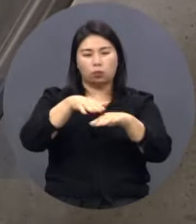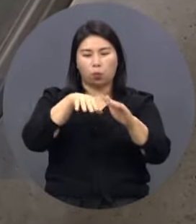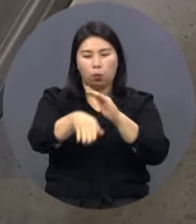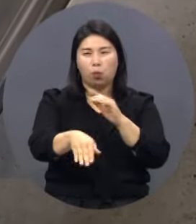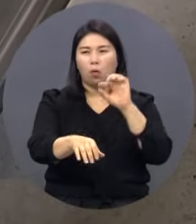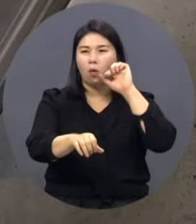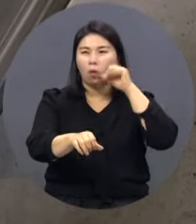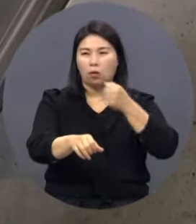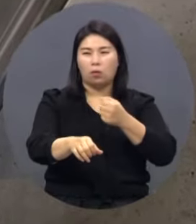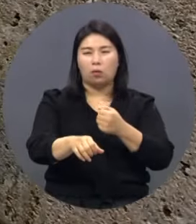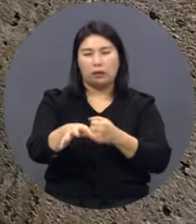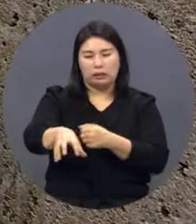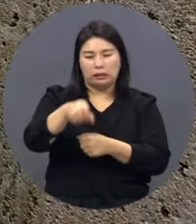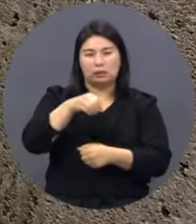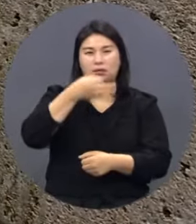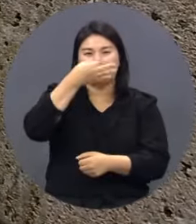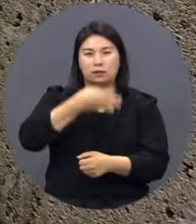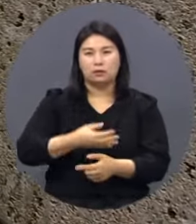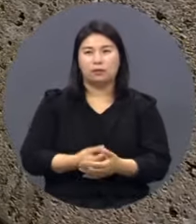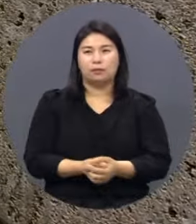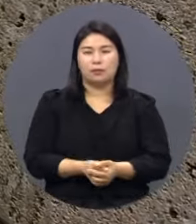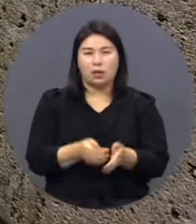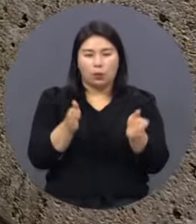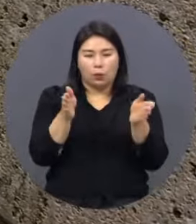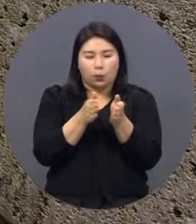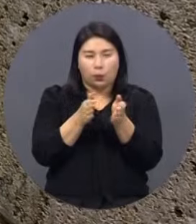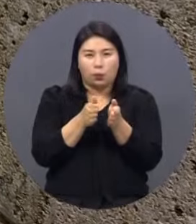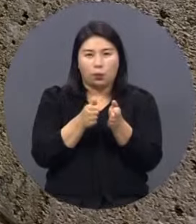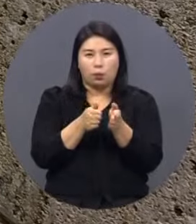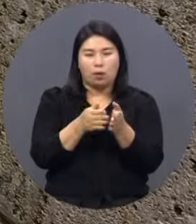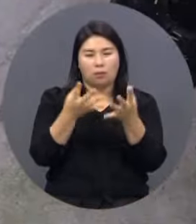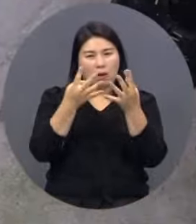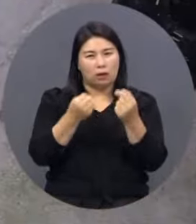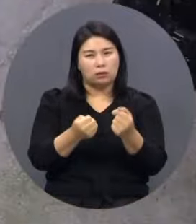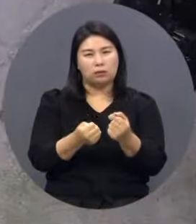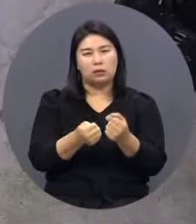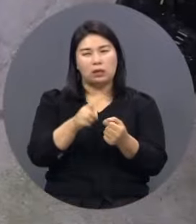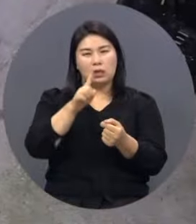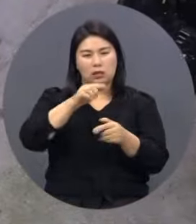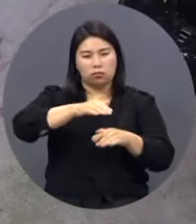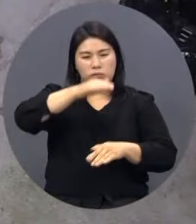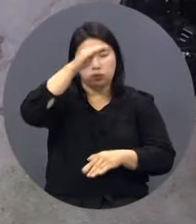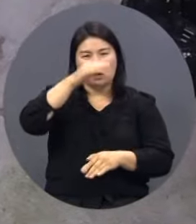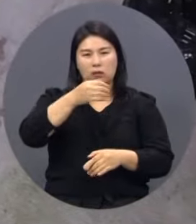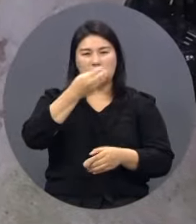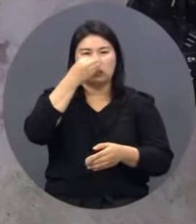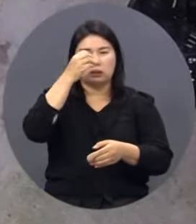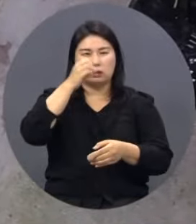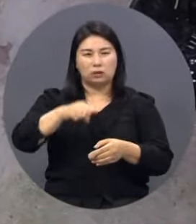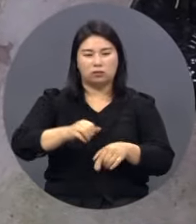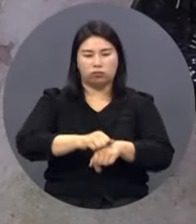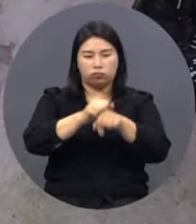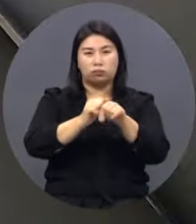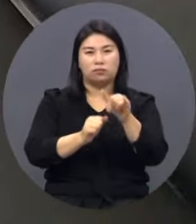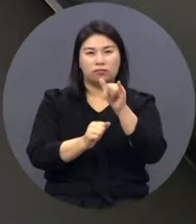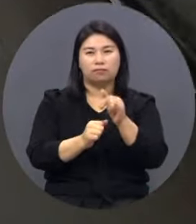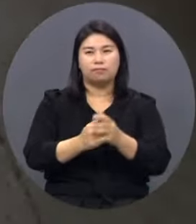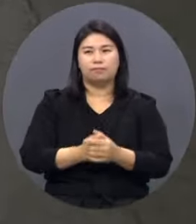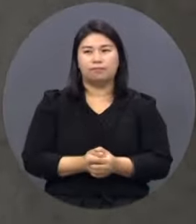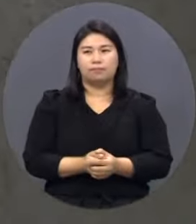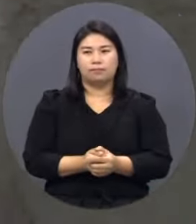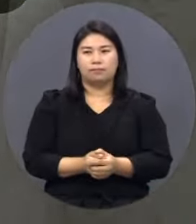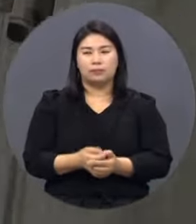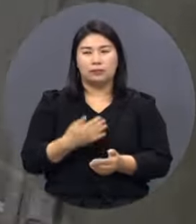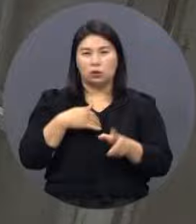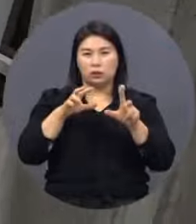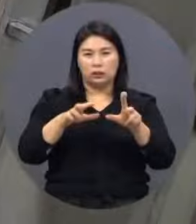없어서 꺼내기가 힘들어요. 좁은 틈 사이에 많게는 2m 높이의 해양 쓰레기들이 쌓여 있습니다. 저는